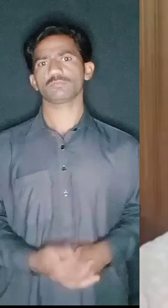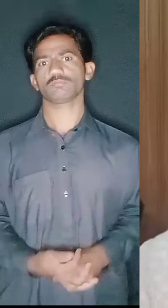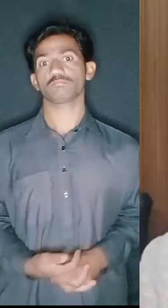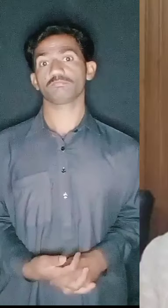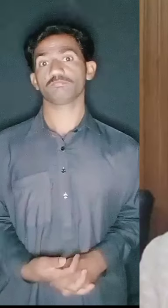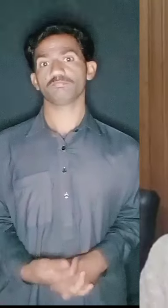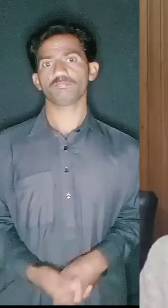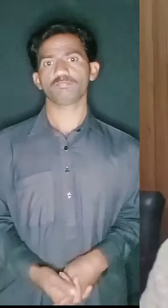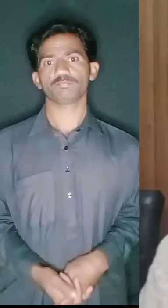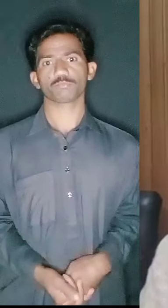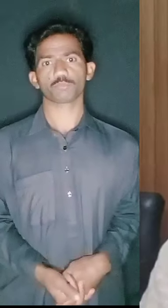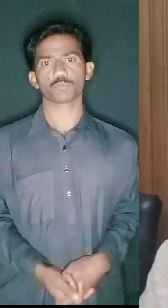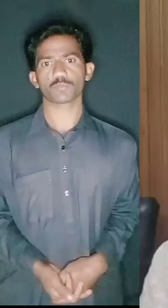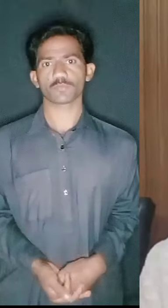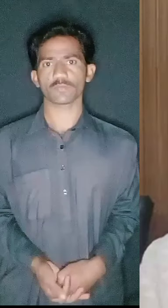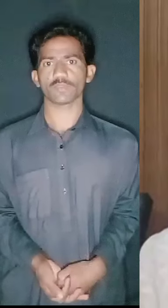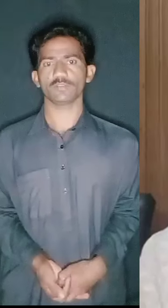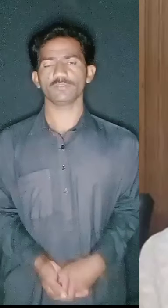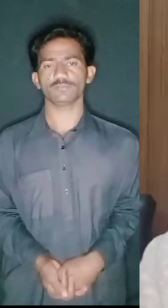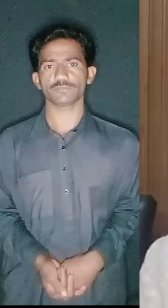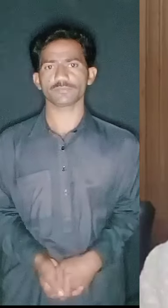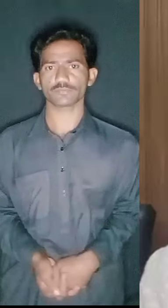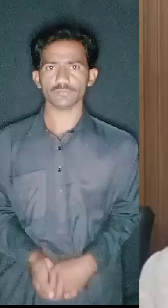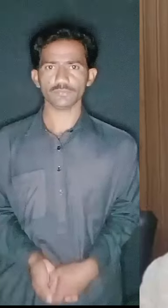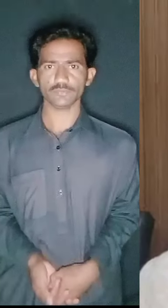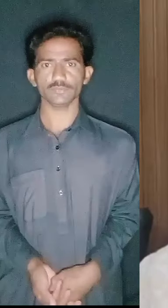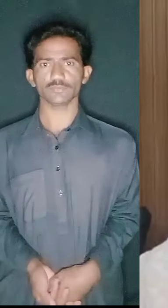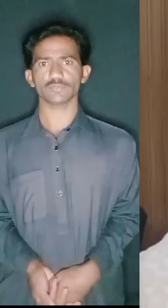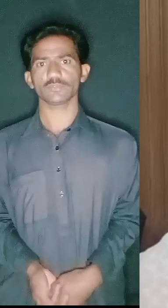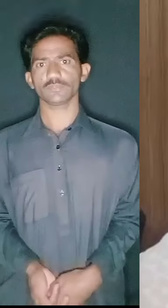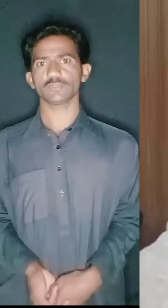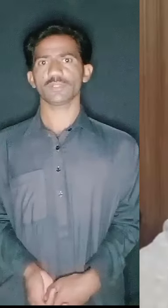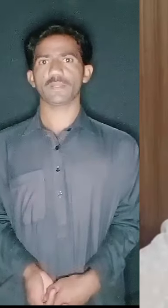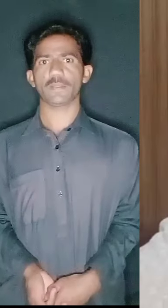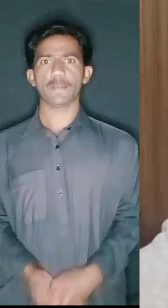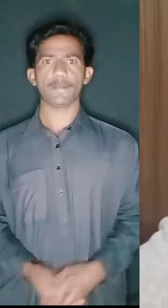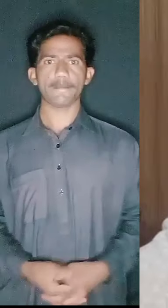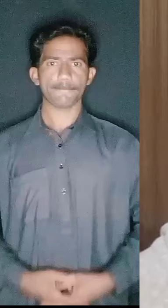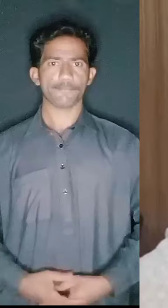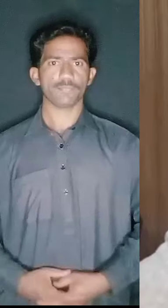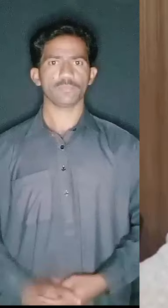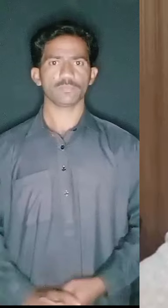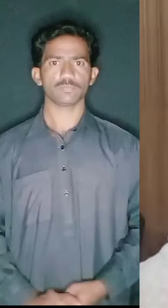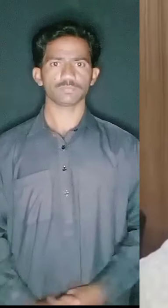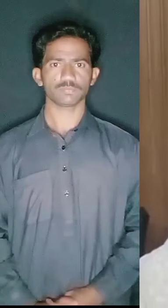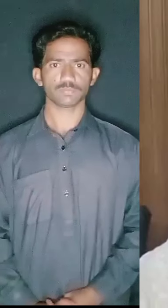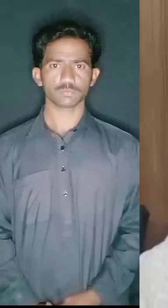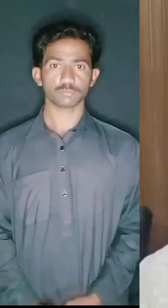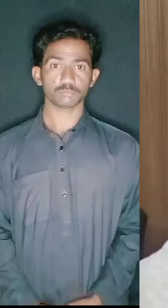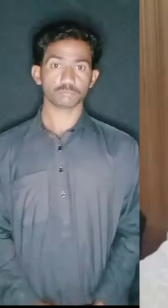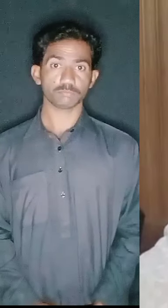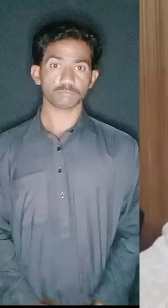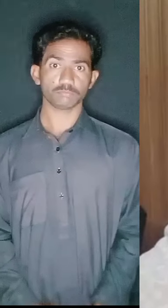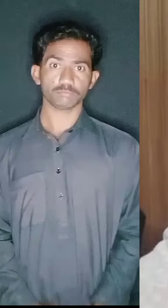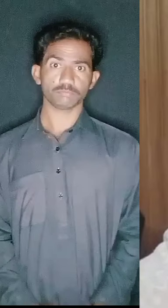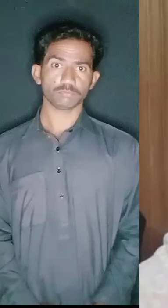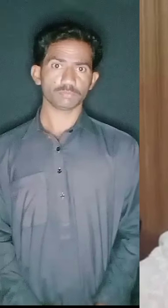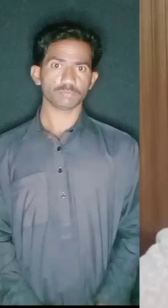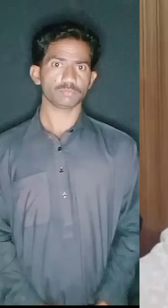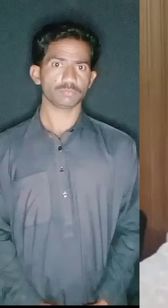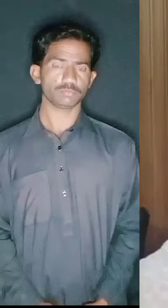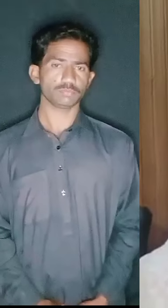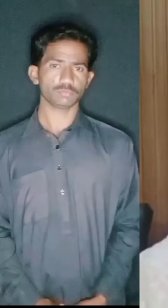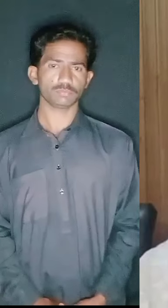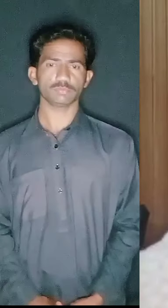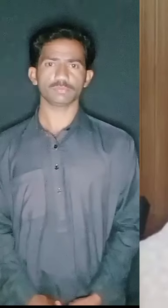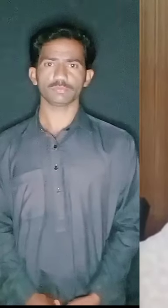शख्स के साथ निकाह में थी जिसको आप बहुत पसंद करती थी, जिससे आप प्यार करती थी। शादी के 17 साल बाद एक और लड़के से आपको